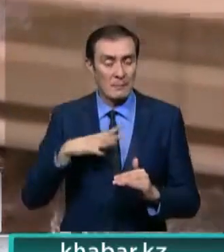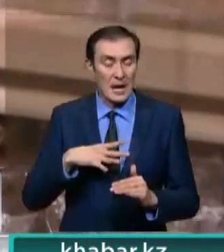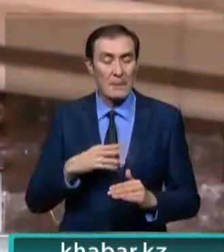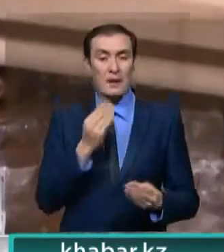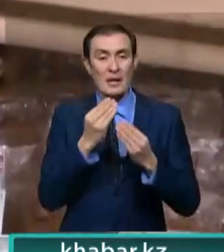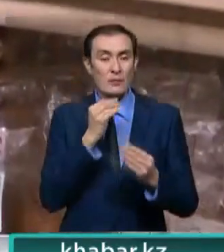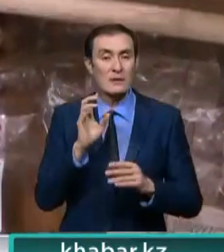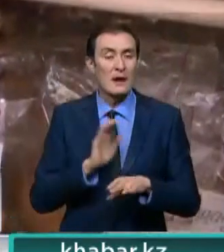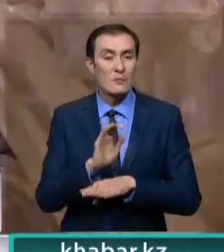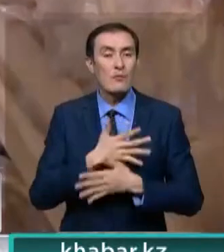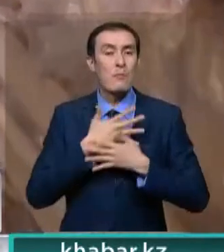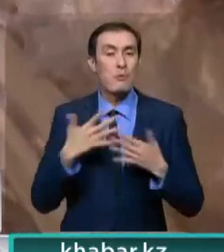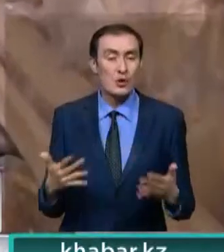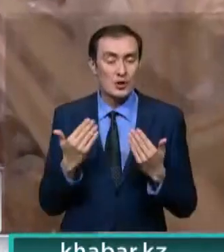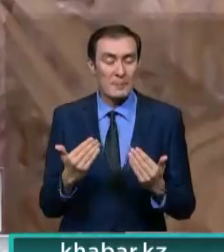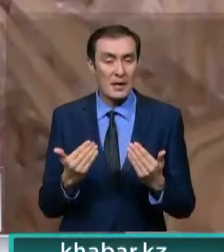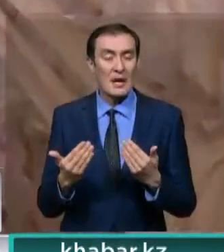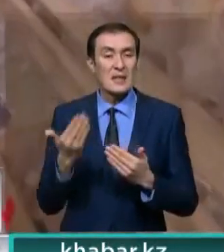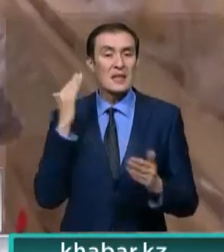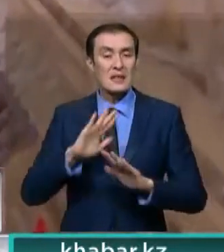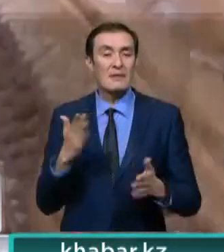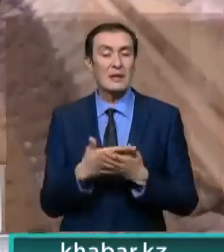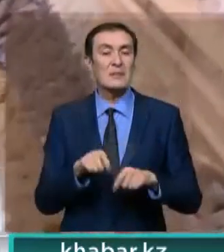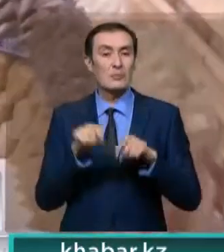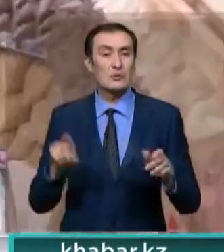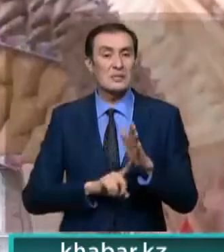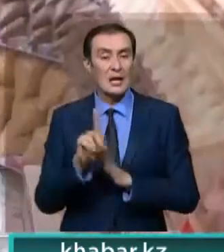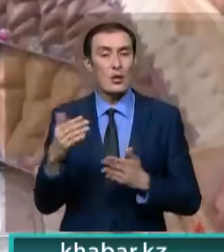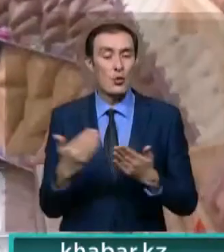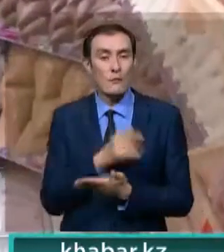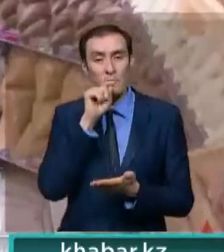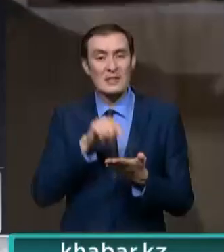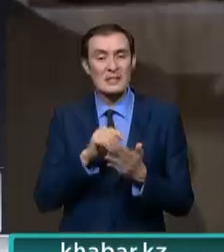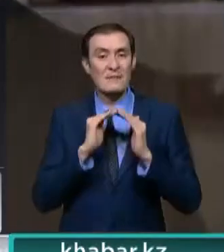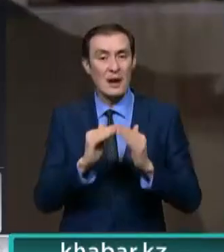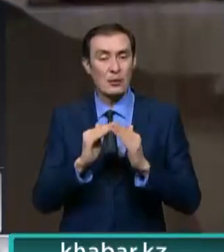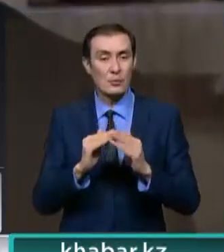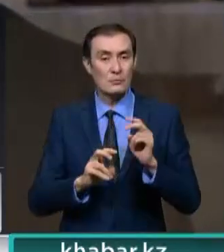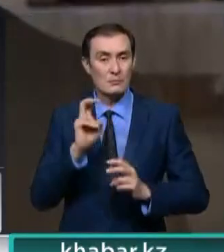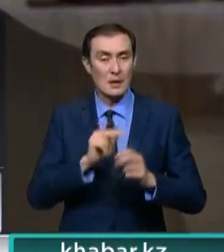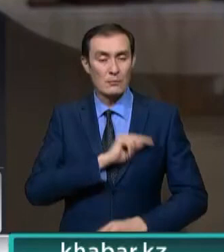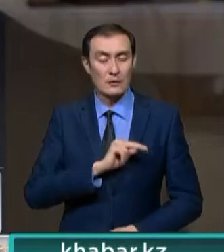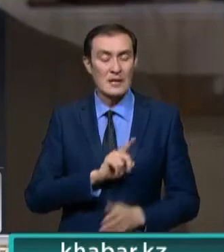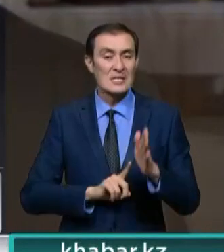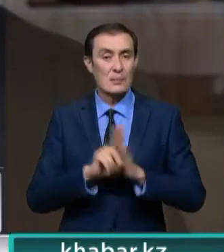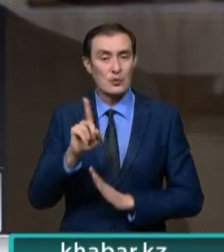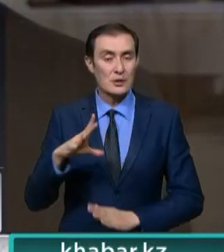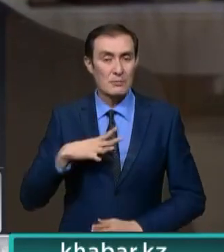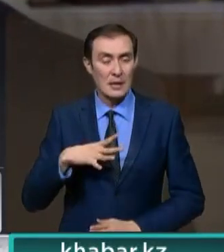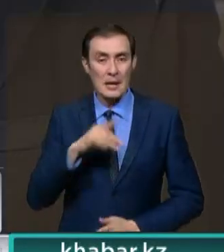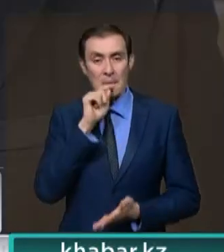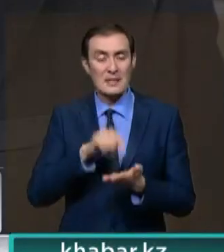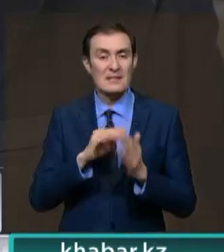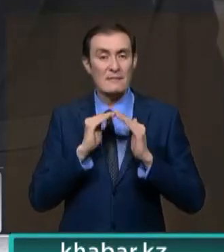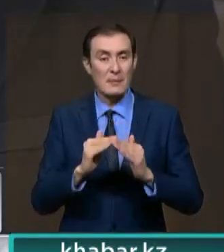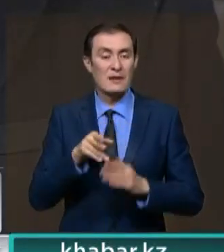в регионе производить стали больше. Недавно, к примеру, запустили новую птицефабрику. В Байзарском районе запущена